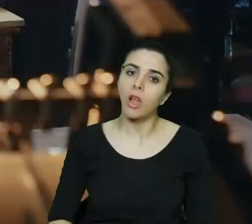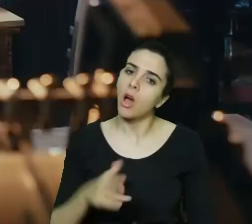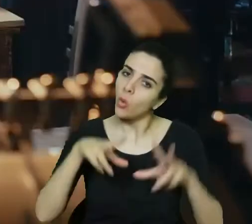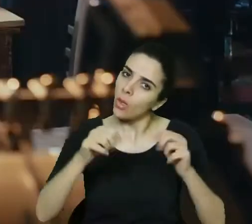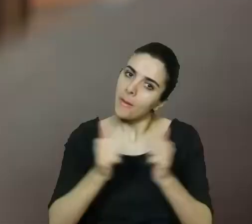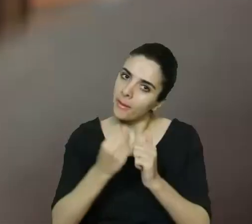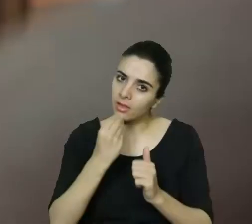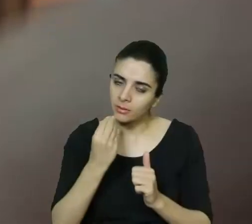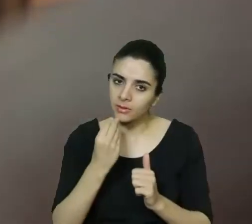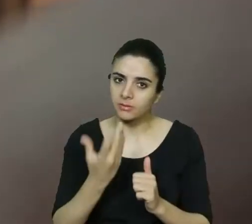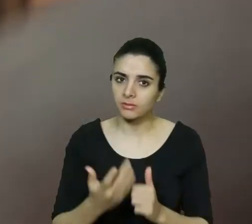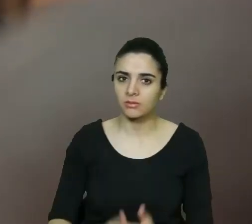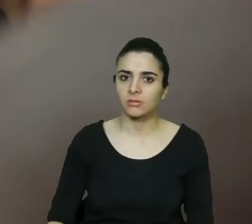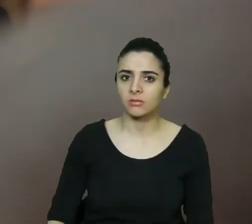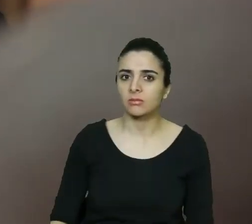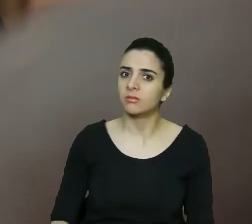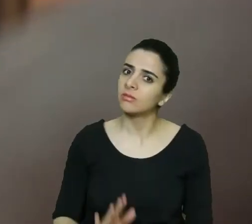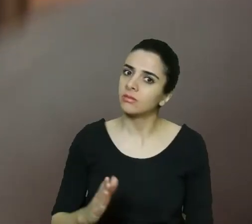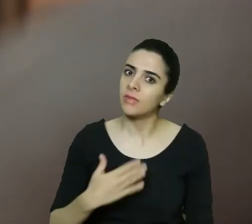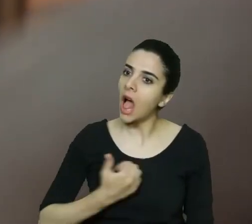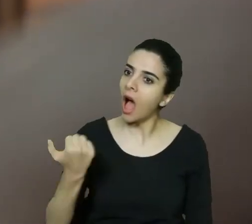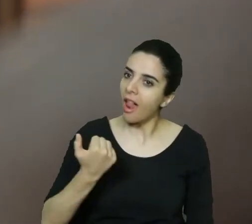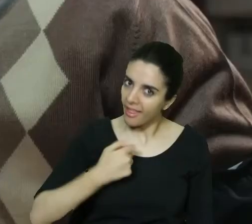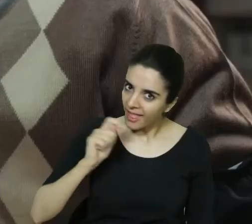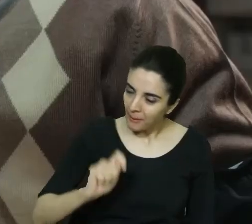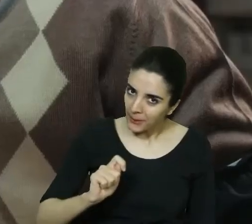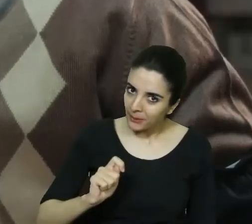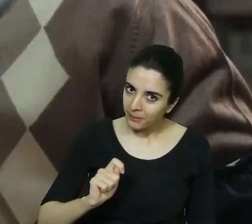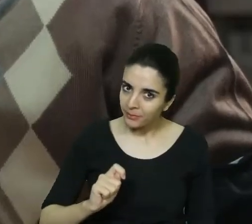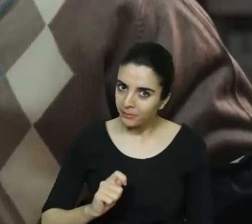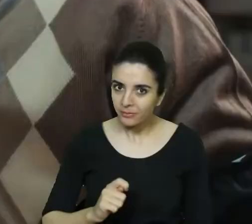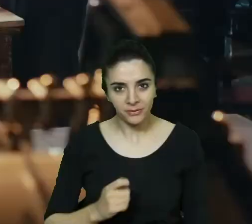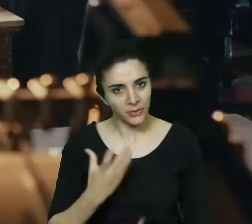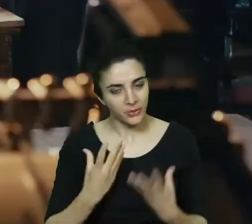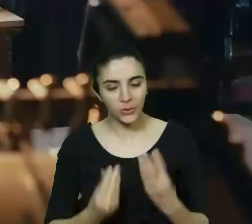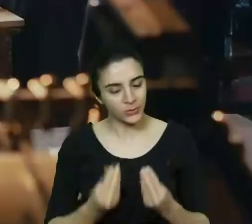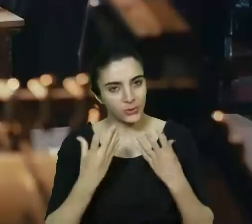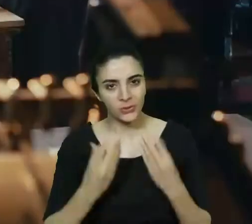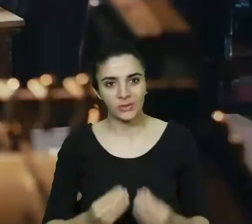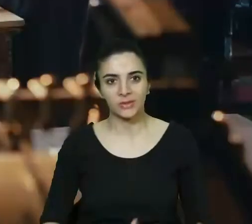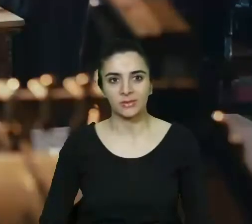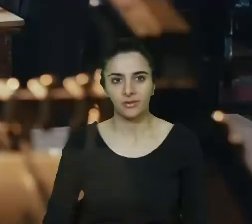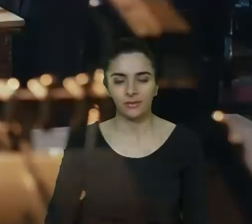otur beraber yiyelim. O zaman ben bir de ayran çalkalayayım. Geleyim. Tamam.